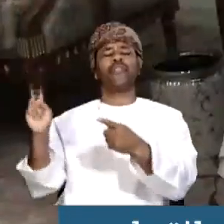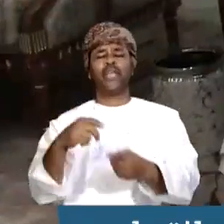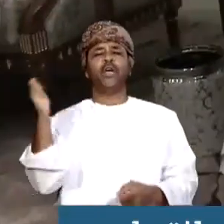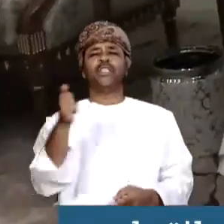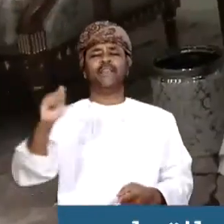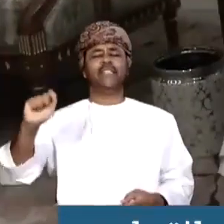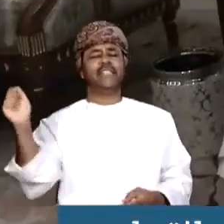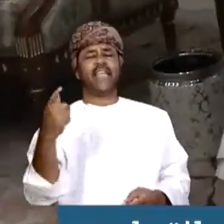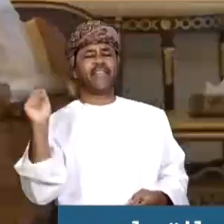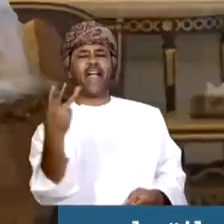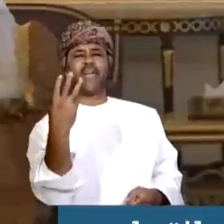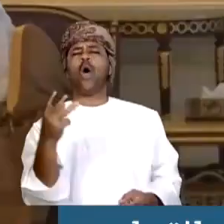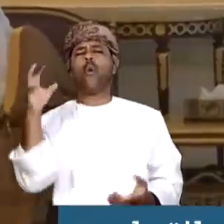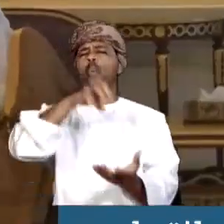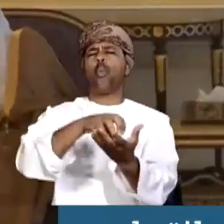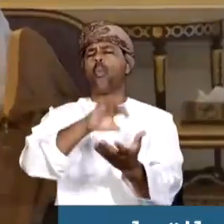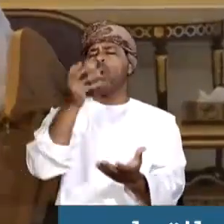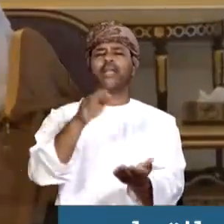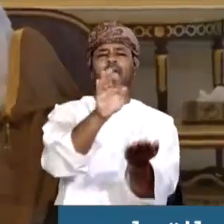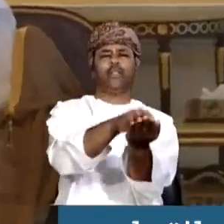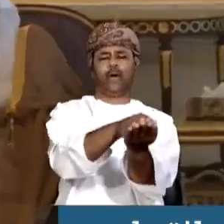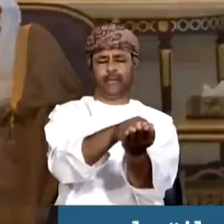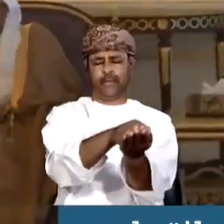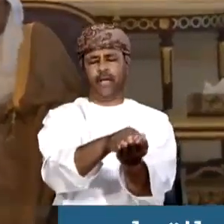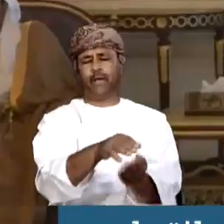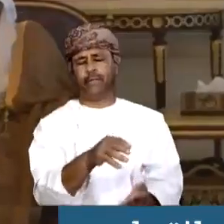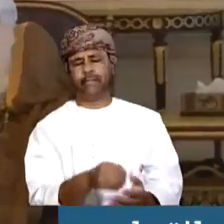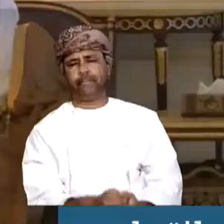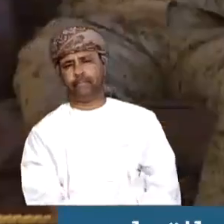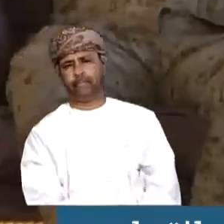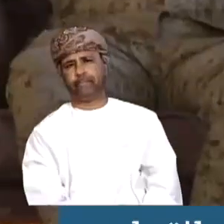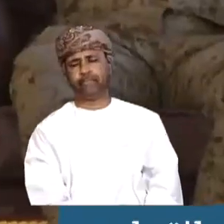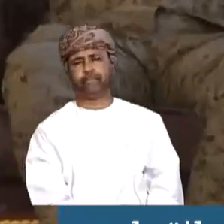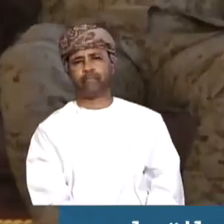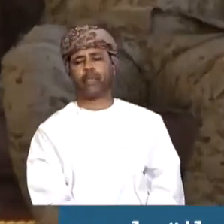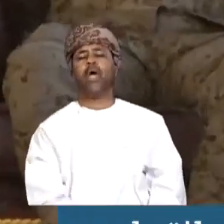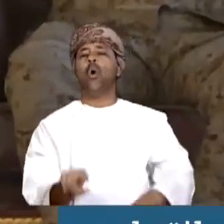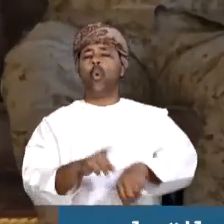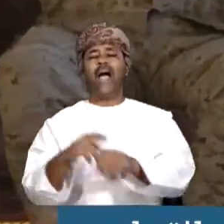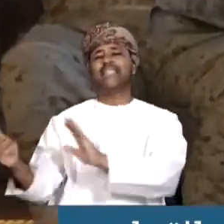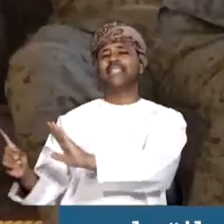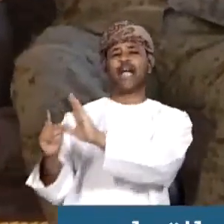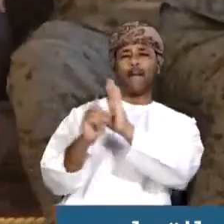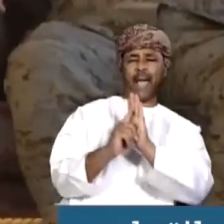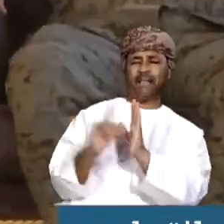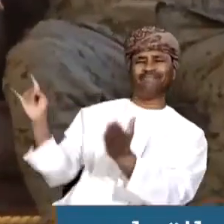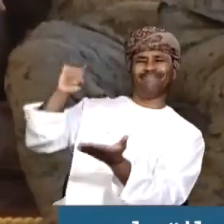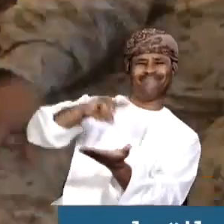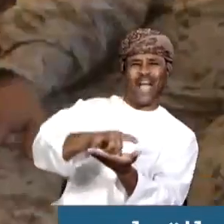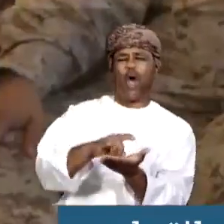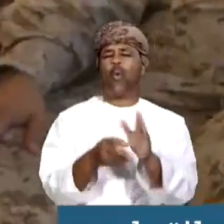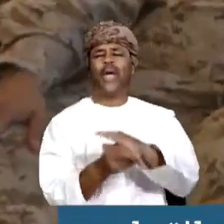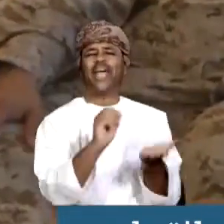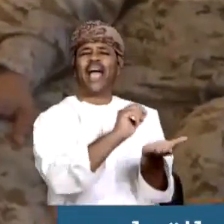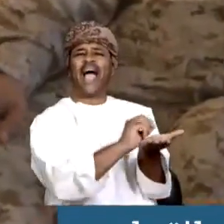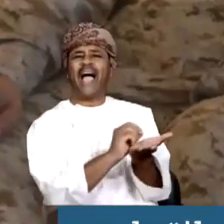السريع 3 الذي سيقام في منطقة الرماية الحية بولاية تمحوت. وكان في استقبالهم لدى وصولهم قاعدة